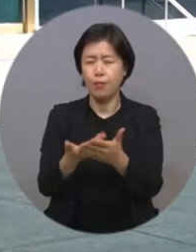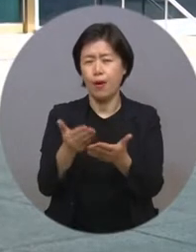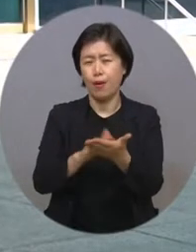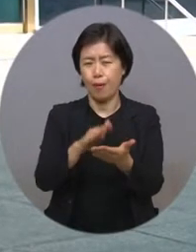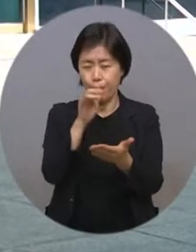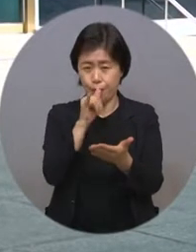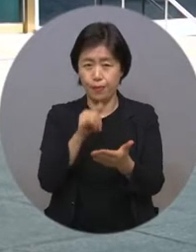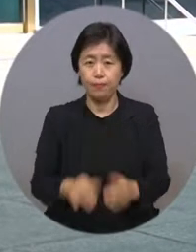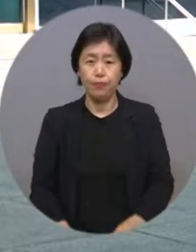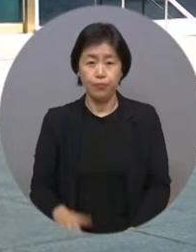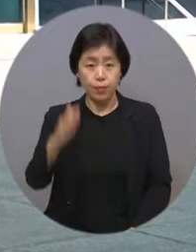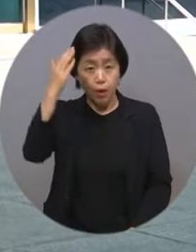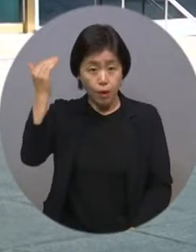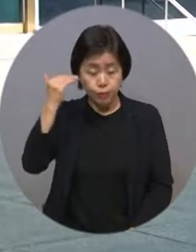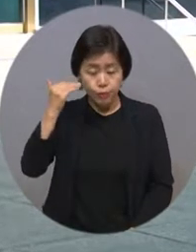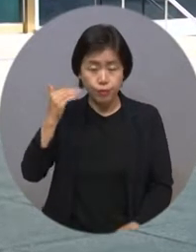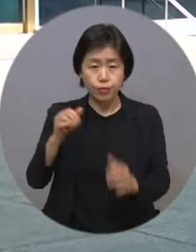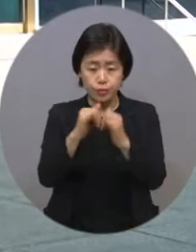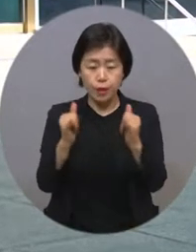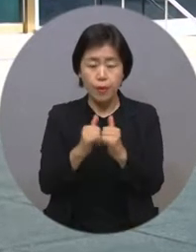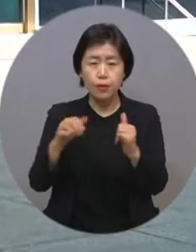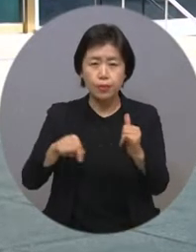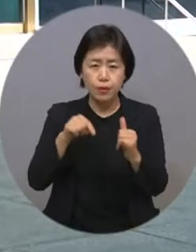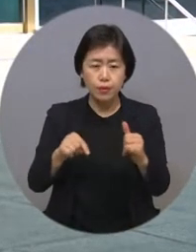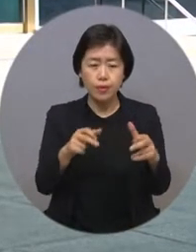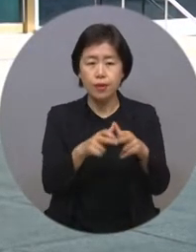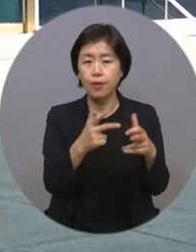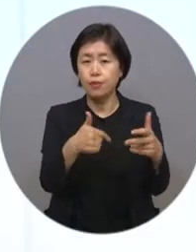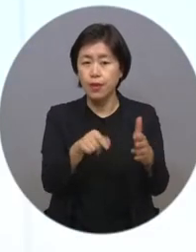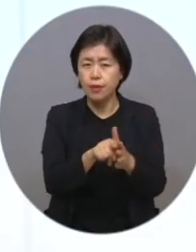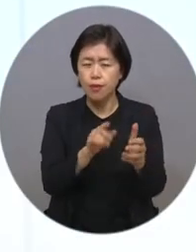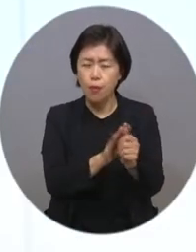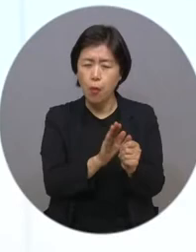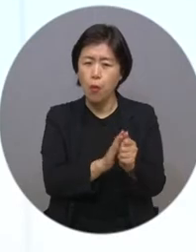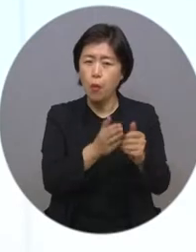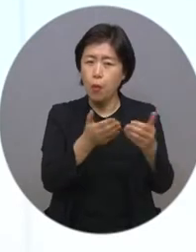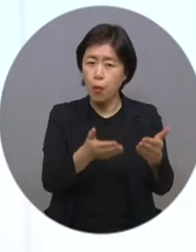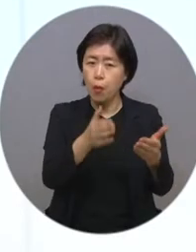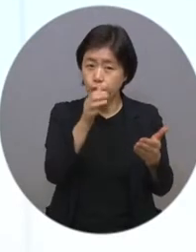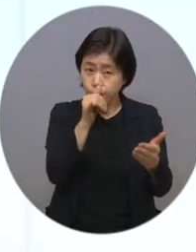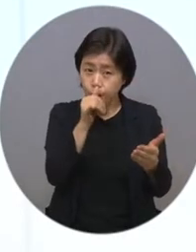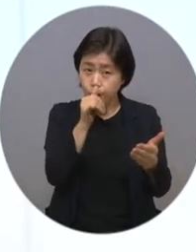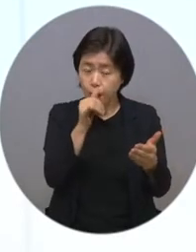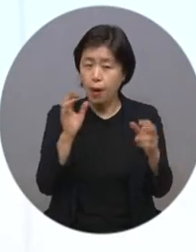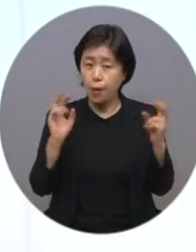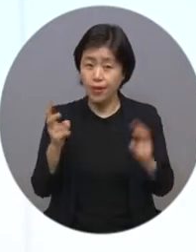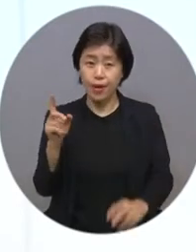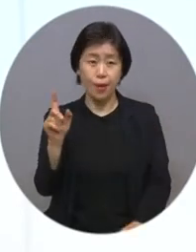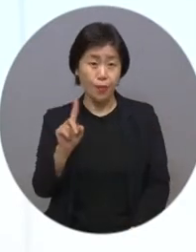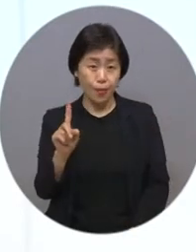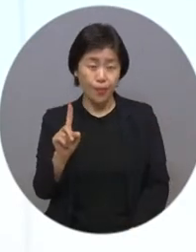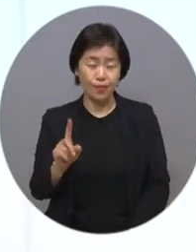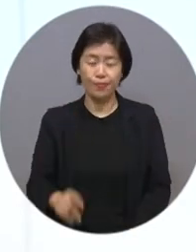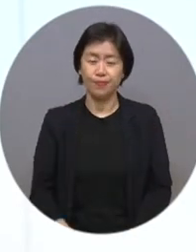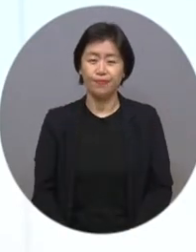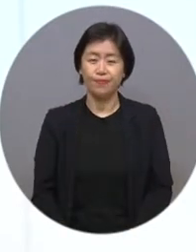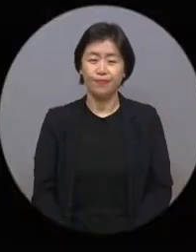문턱을 없애기 위해 아주 적극적으로 돕고 있는 회사가 있다고 합니다. 과연 어떤 회사일까요? 지금 바로